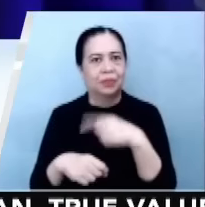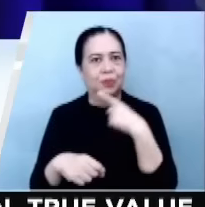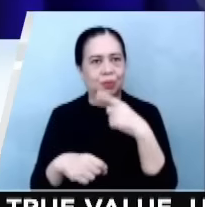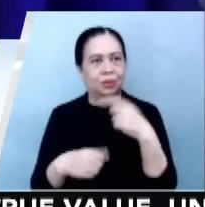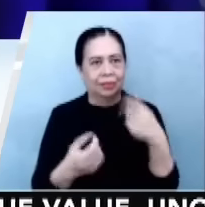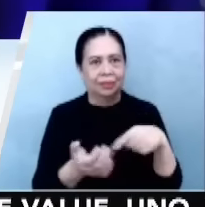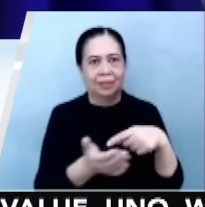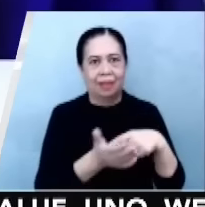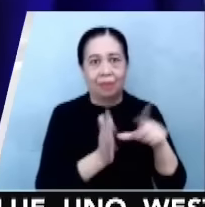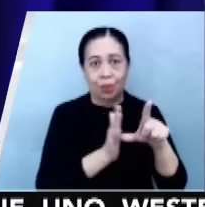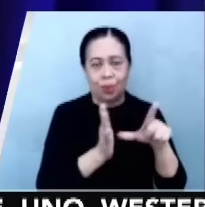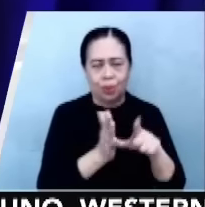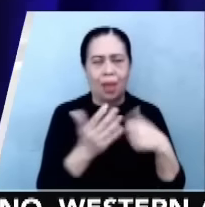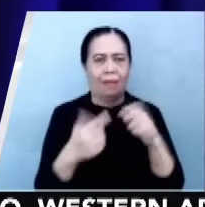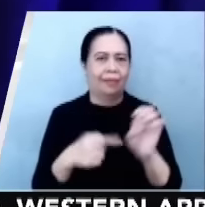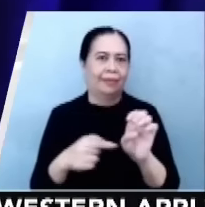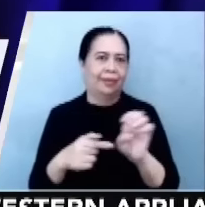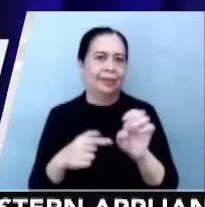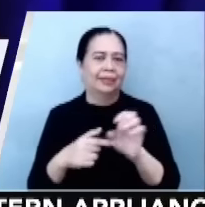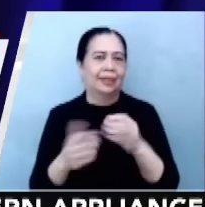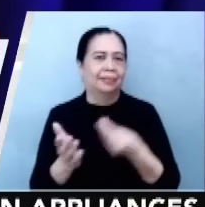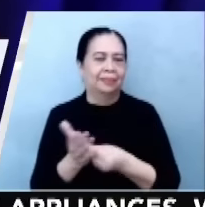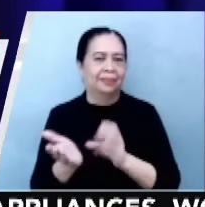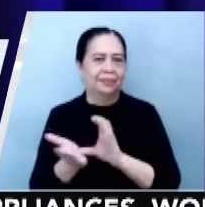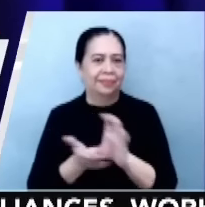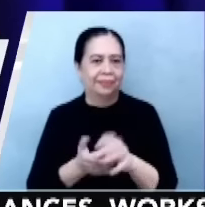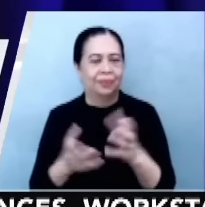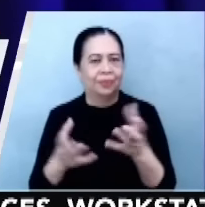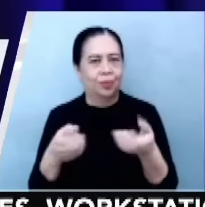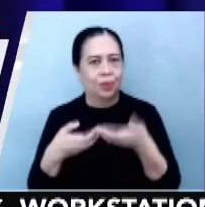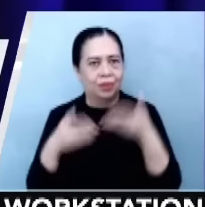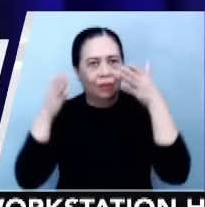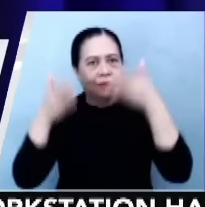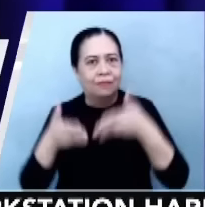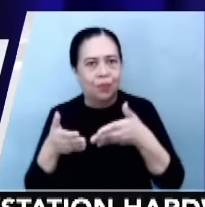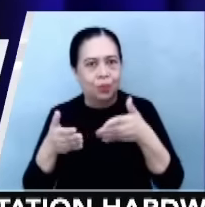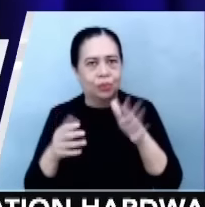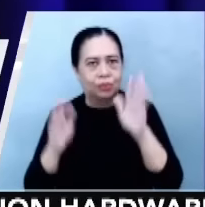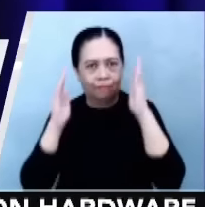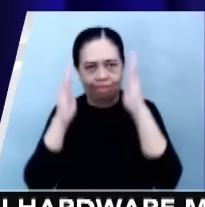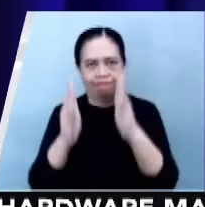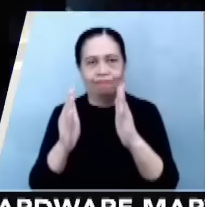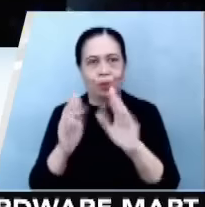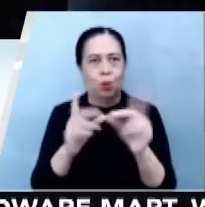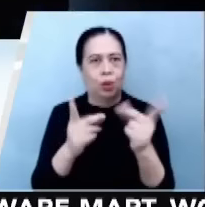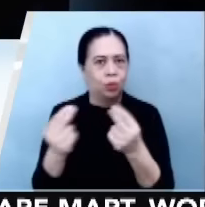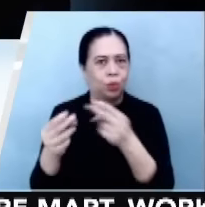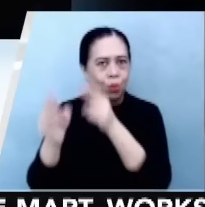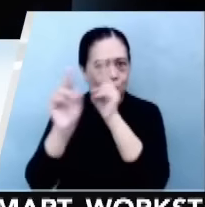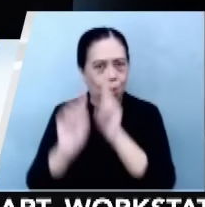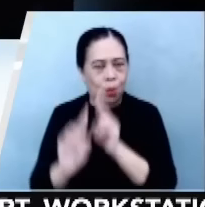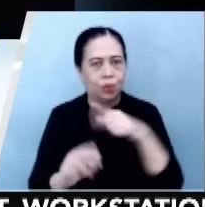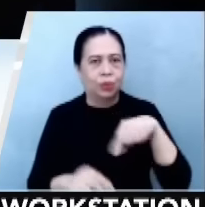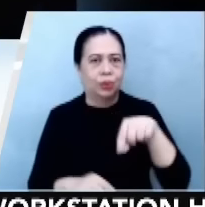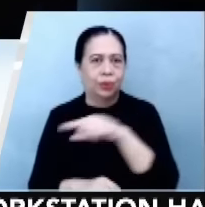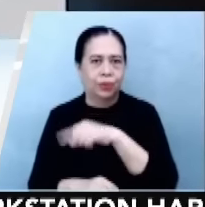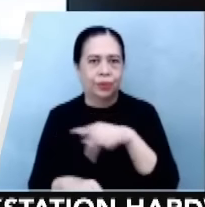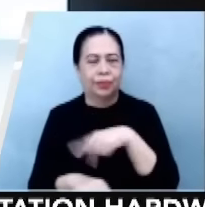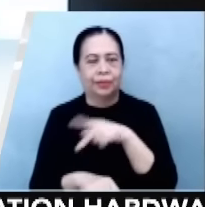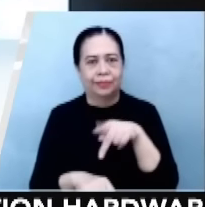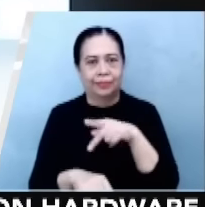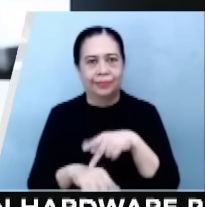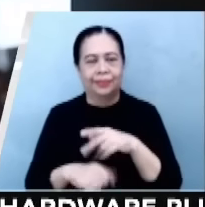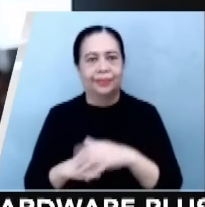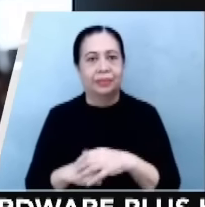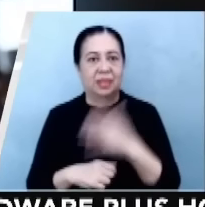We want it to be a hero's welcome and it's very much focused on them and what they've done to honor the nation. Dahil gabi na sila makakarating sa